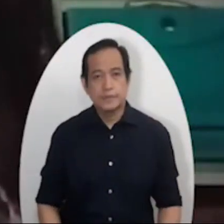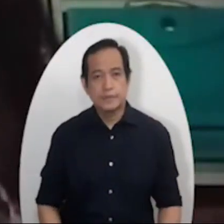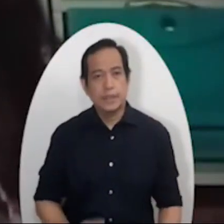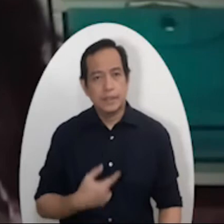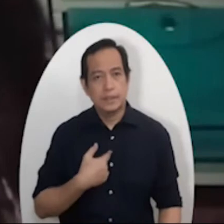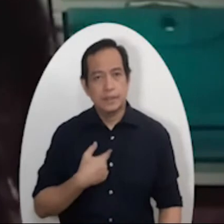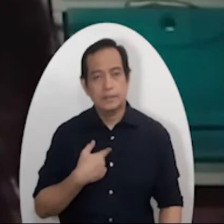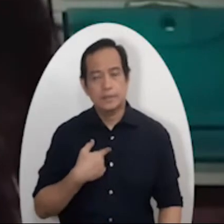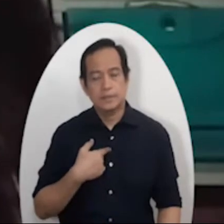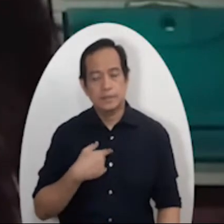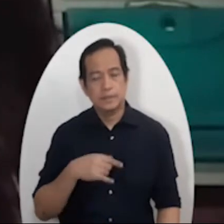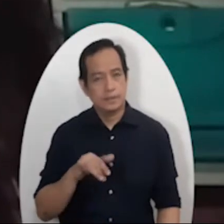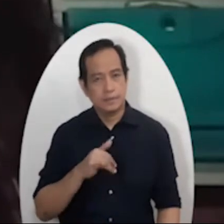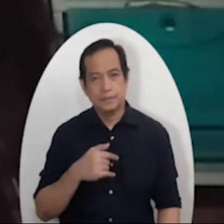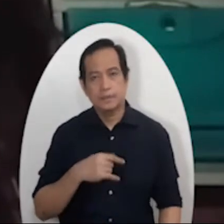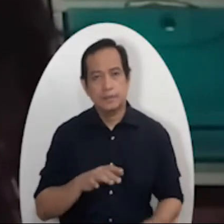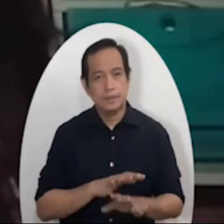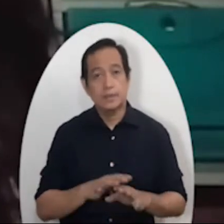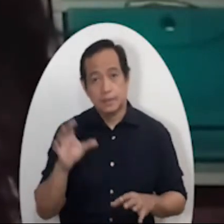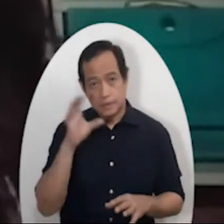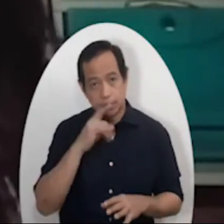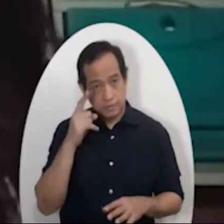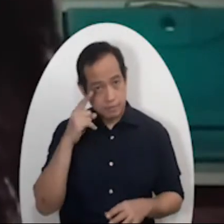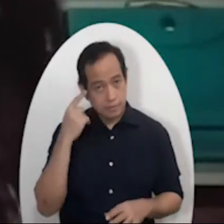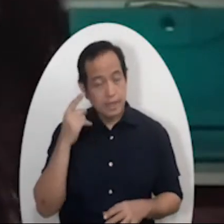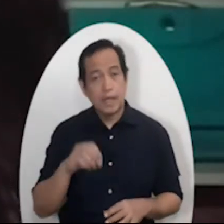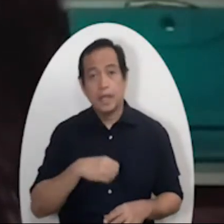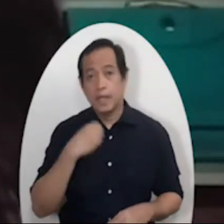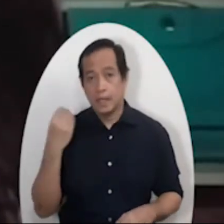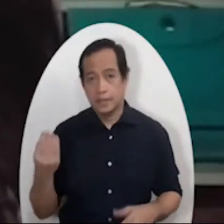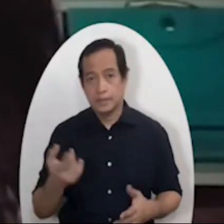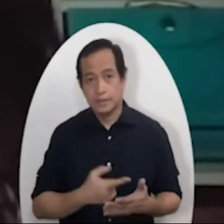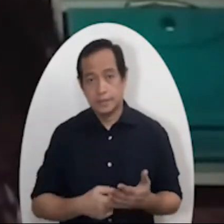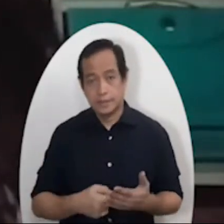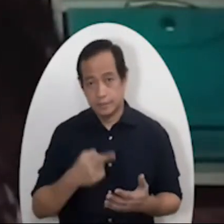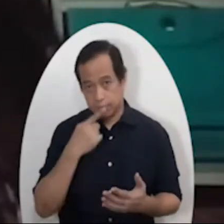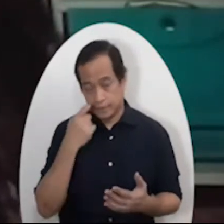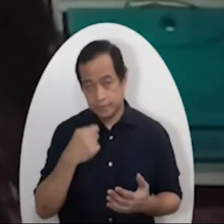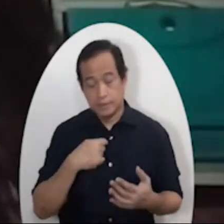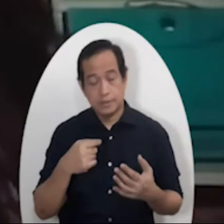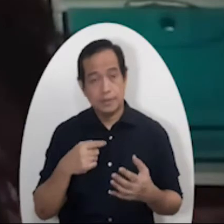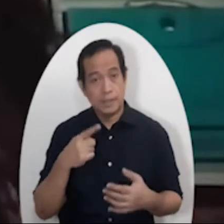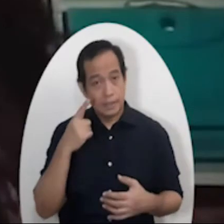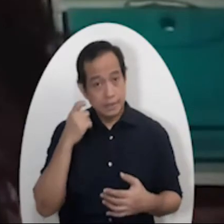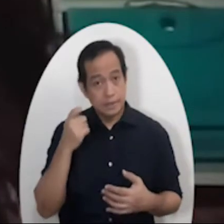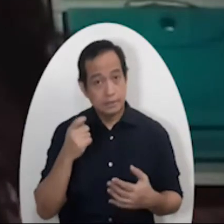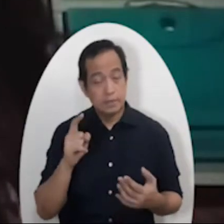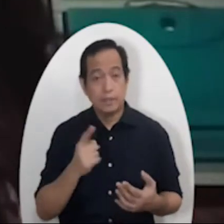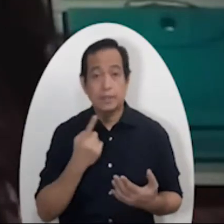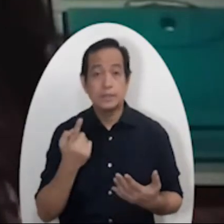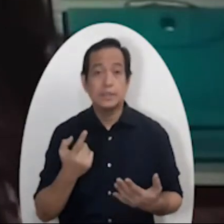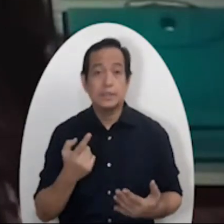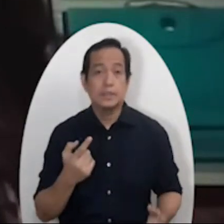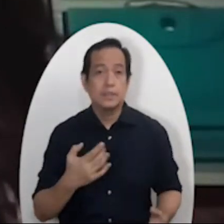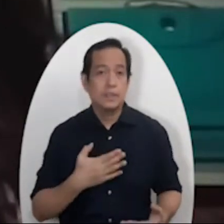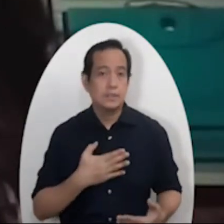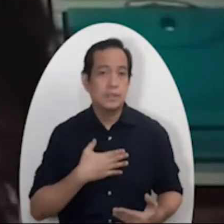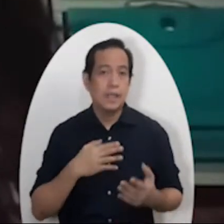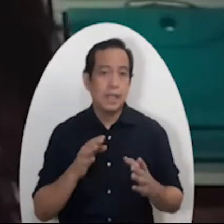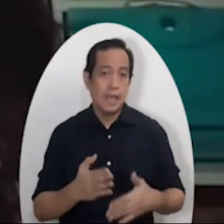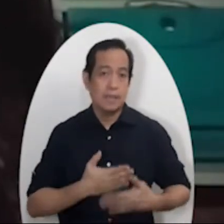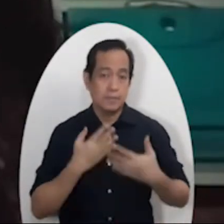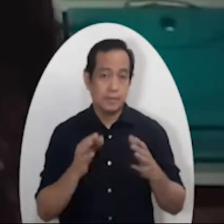Medication at orbital surgery ang kinakailangan ni Elaine para sa kanyang acute conjunctivitis at anophthalmia.